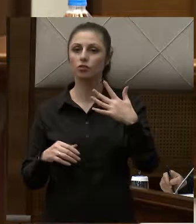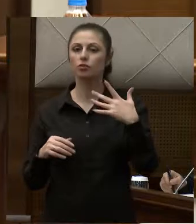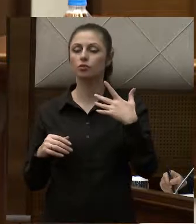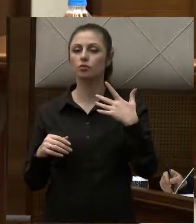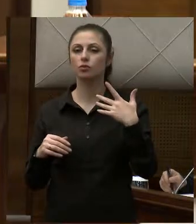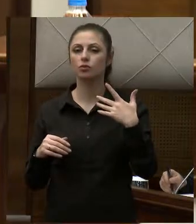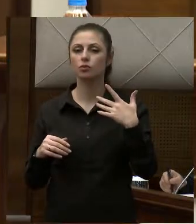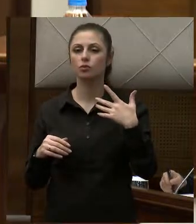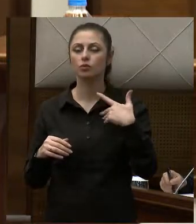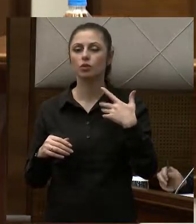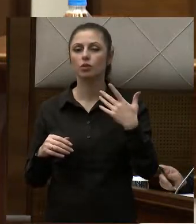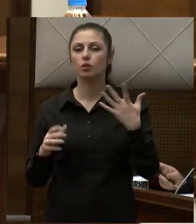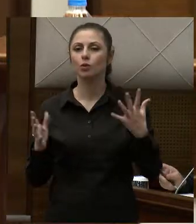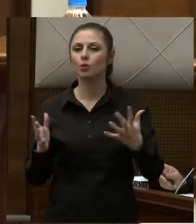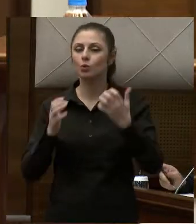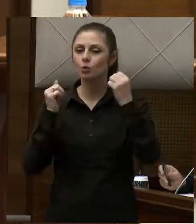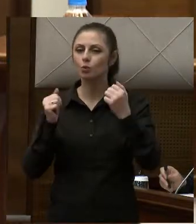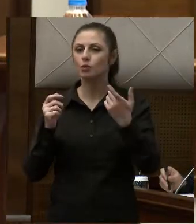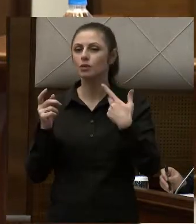Cumhuriyetimizin, Kurtuluş Savaşımızın